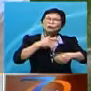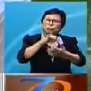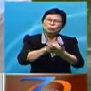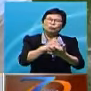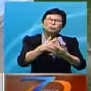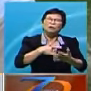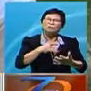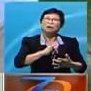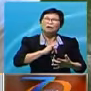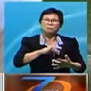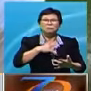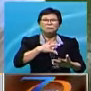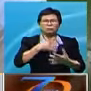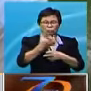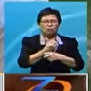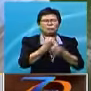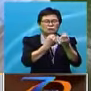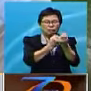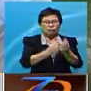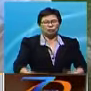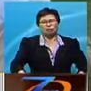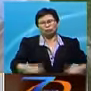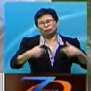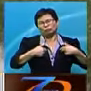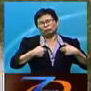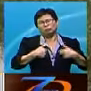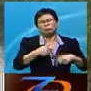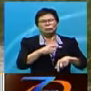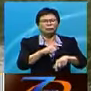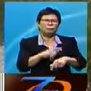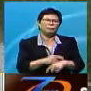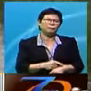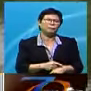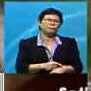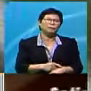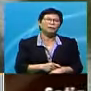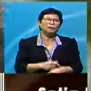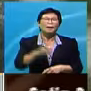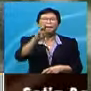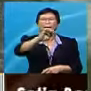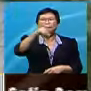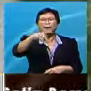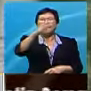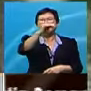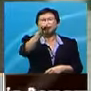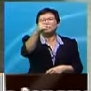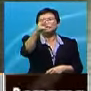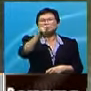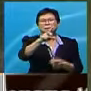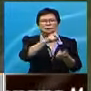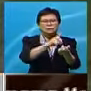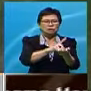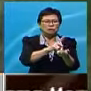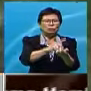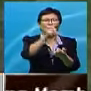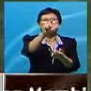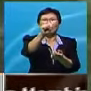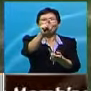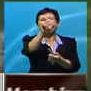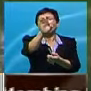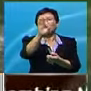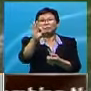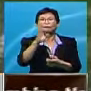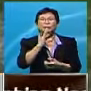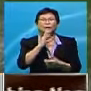dapatlah menampung keperluan hidup buat sementara ni. Sementara itu, Ahli Parlimen Mersing, Datuk Dr. Abdul Latif Ahmad